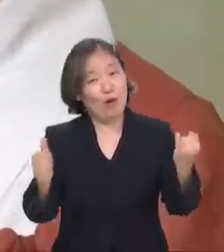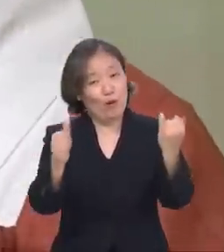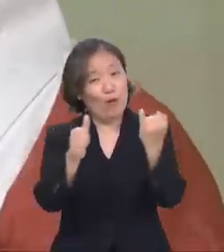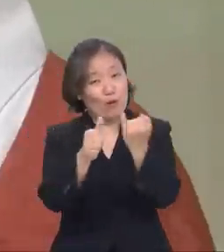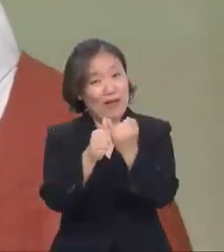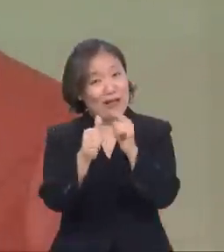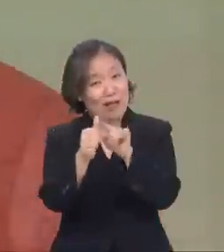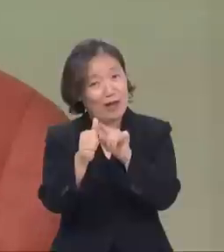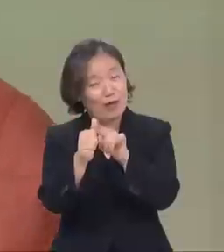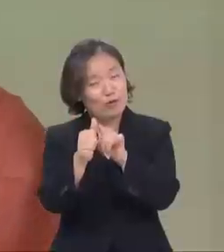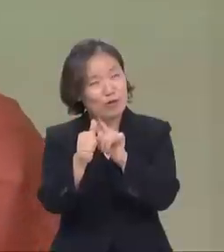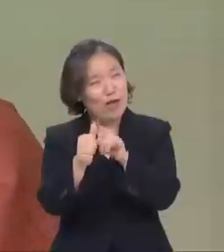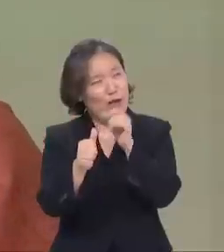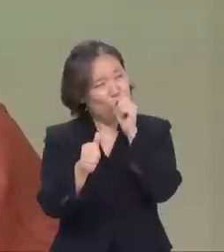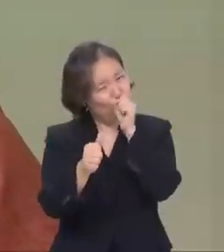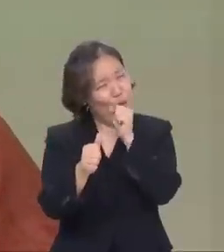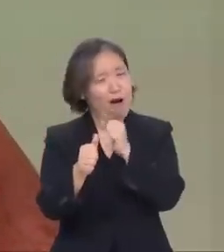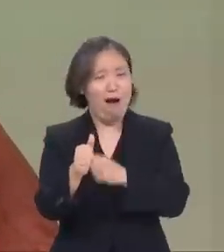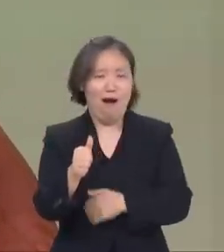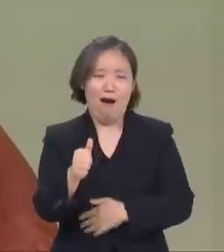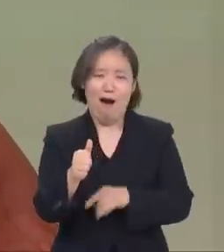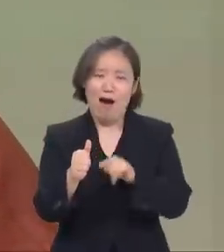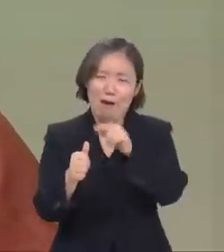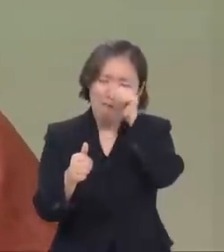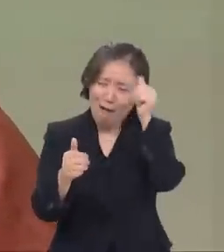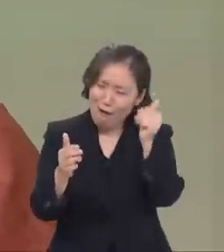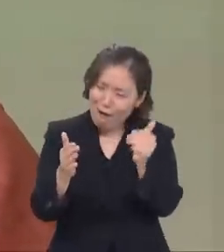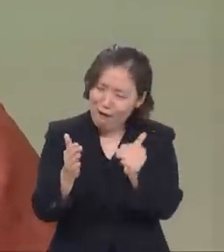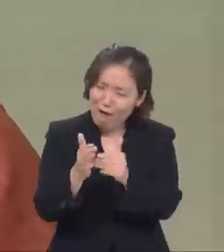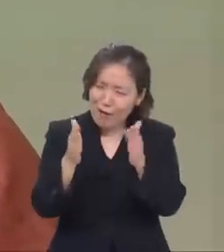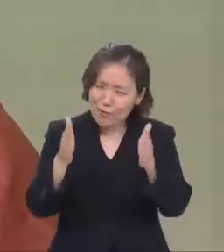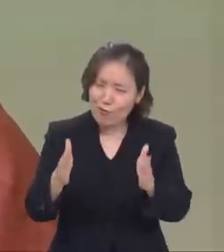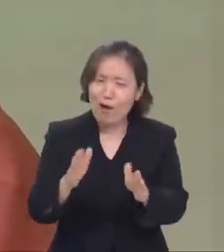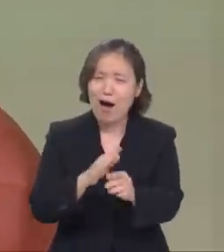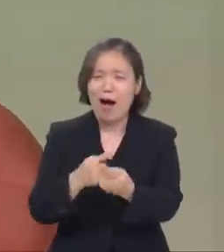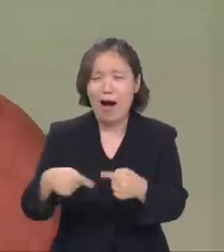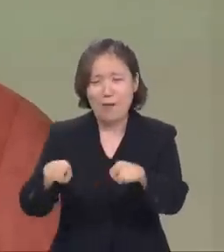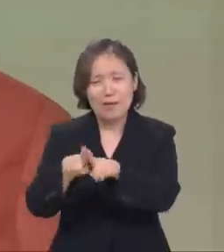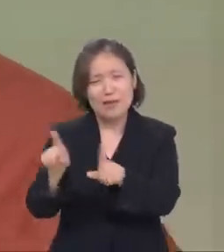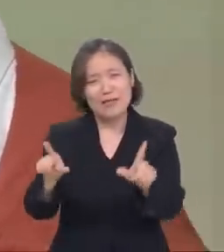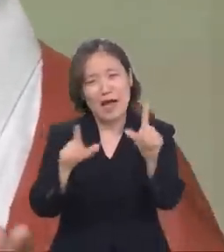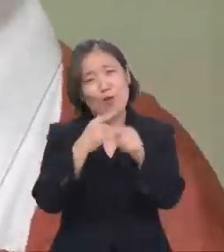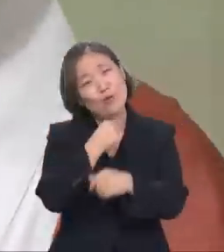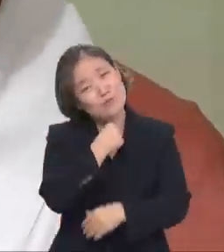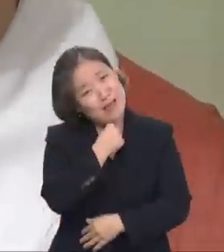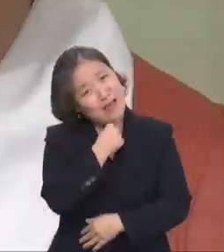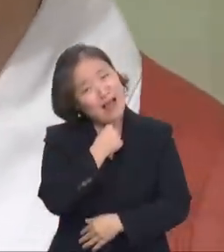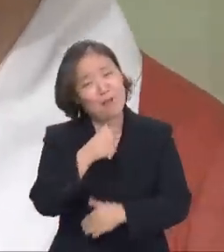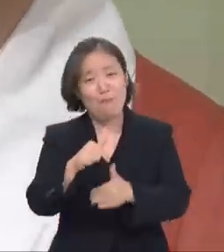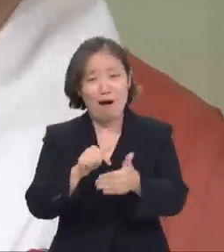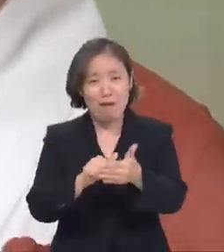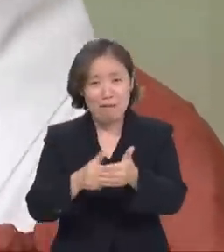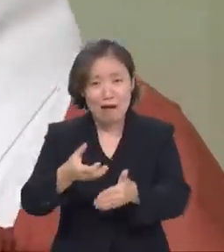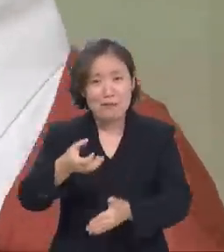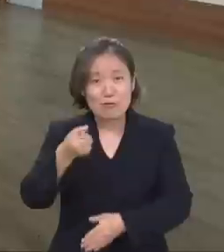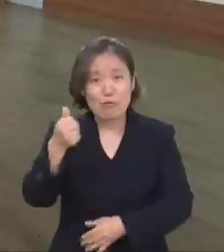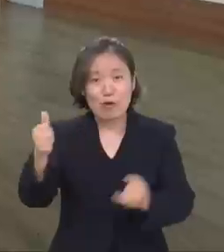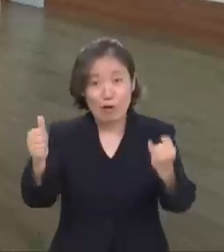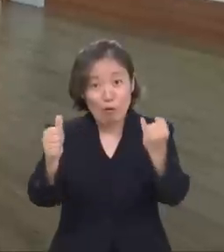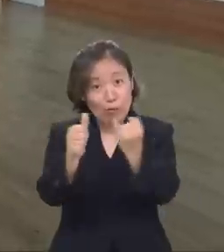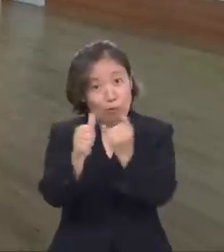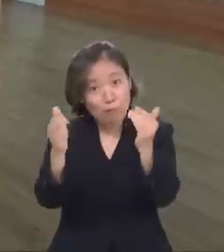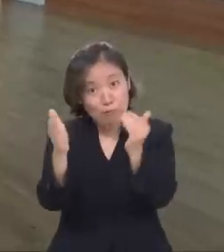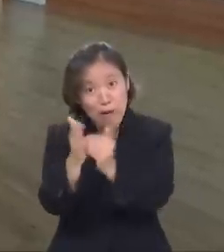아이 사람하고 평생을 함께 할 수 있겠다라는 마음으로 이제 결혼을 딱 하셨는데 아이고